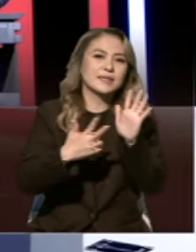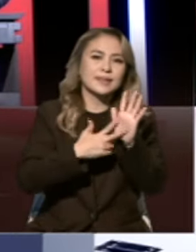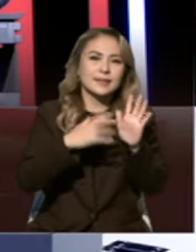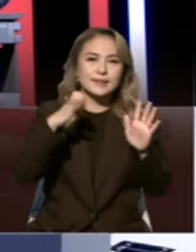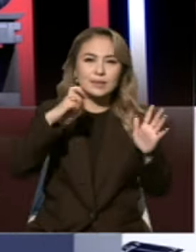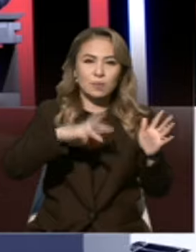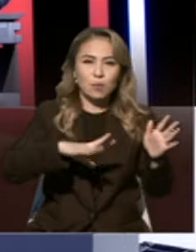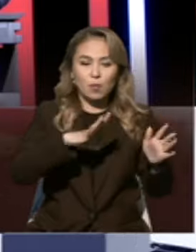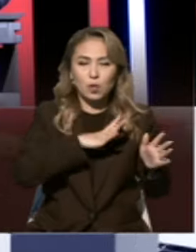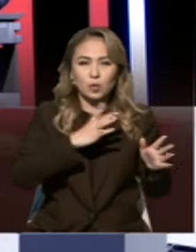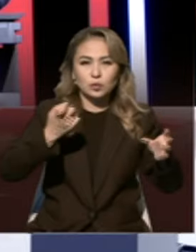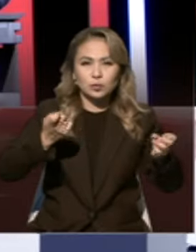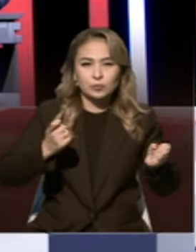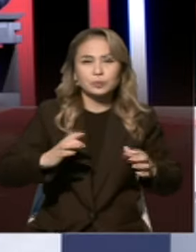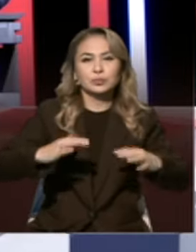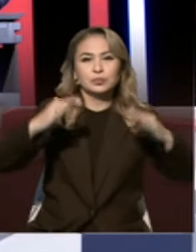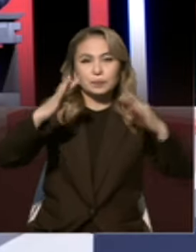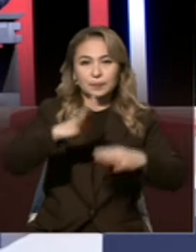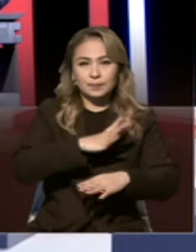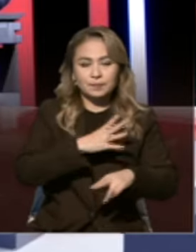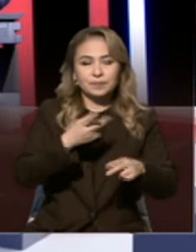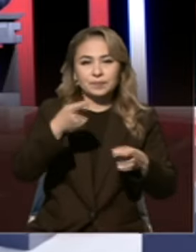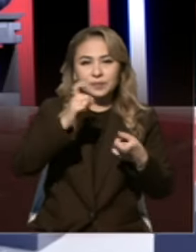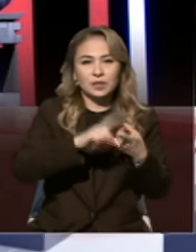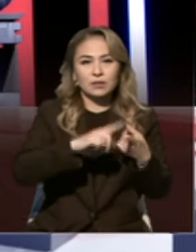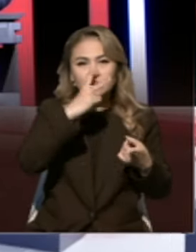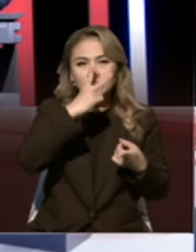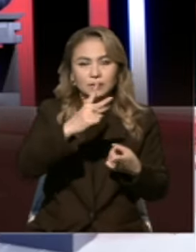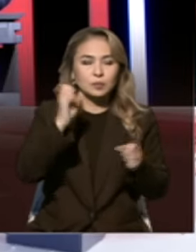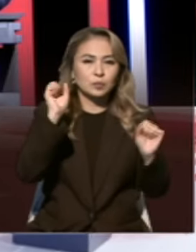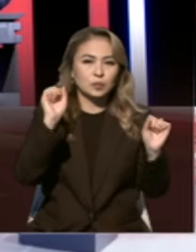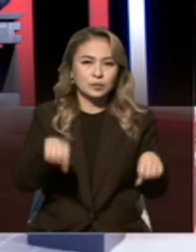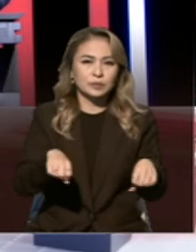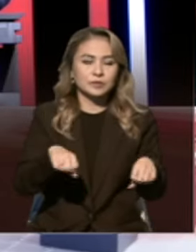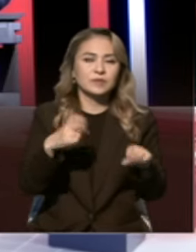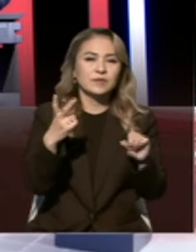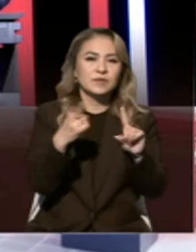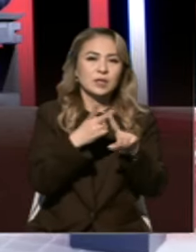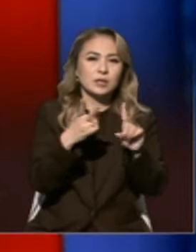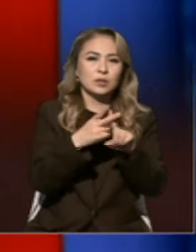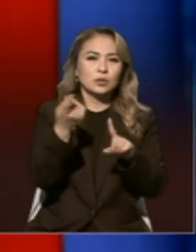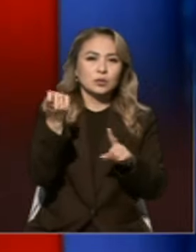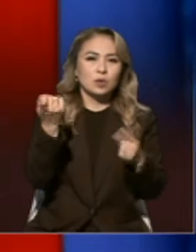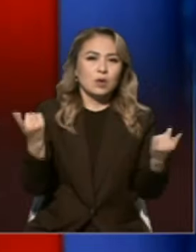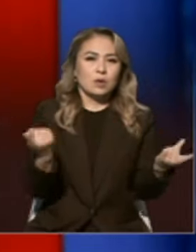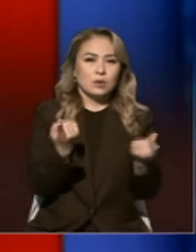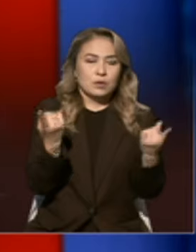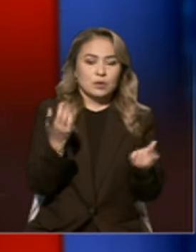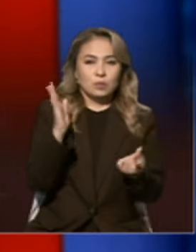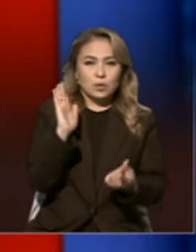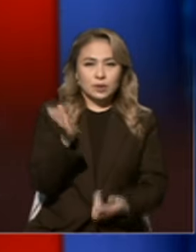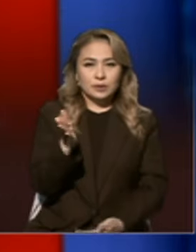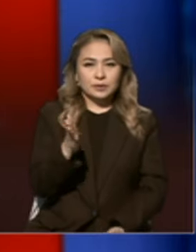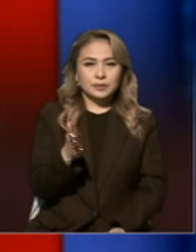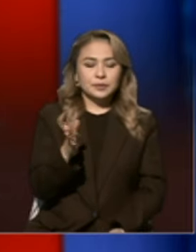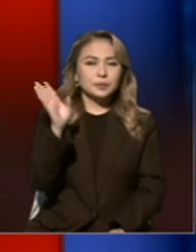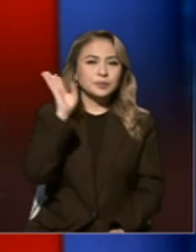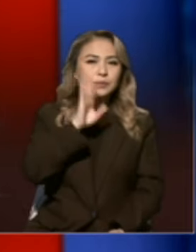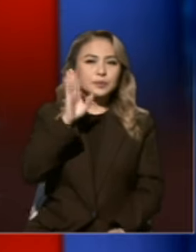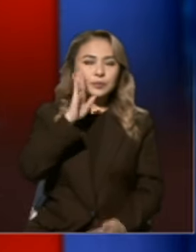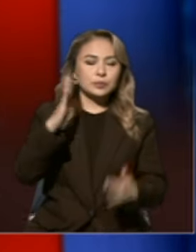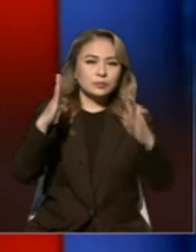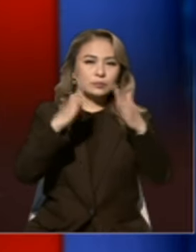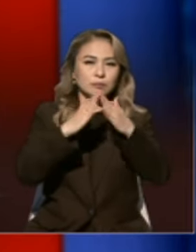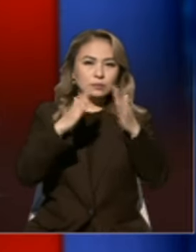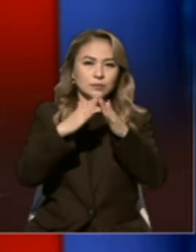еді. Осы көрсеткіштен ақ бағамда байқауға болады екінші толқынның сәл жеңілірек өтетін. Енді үйлерді су